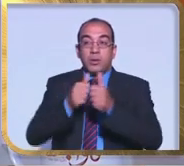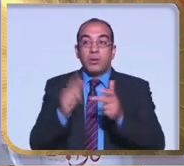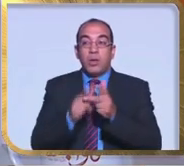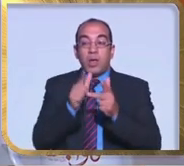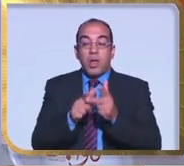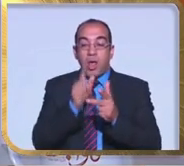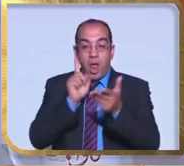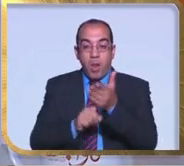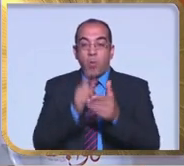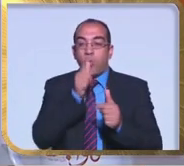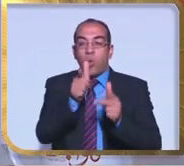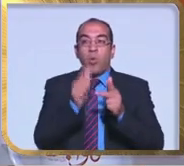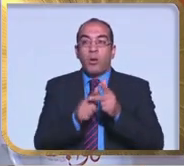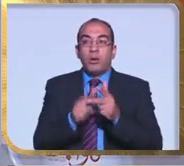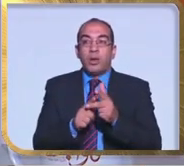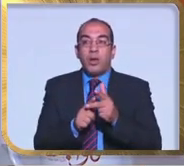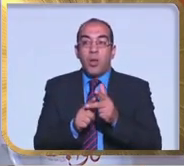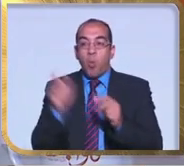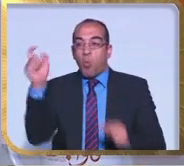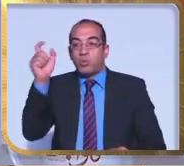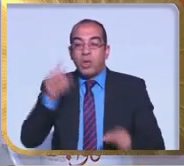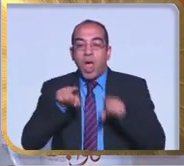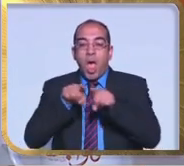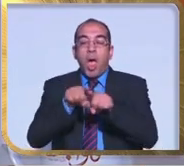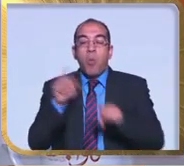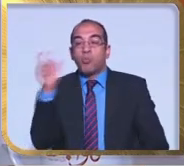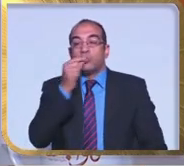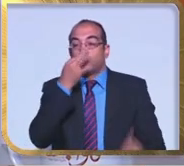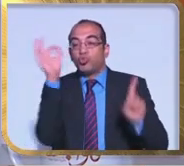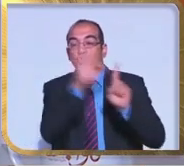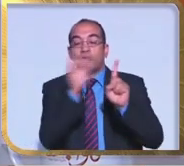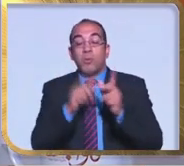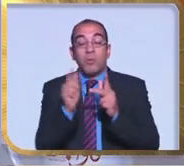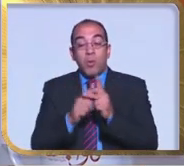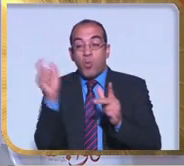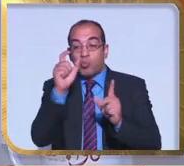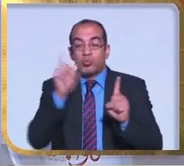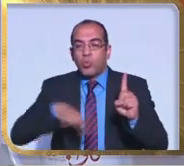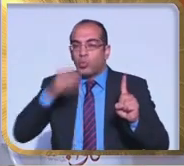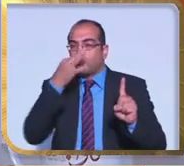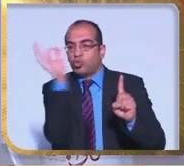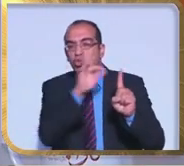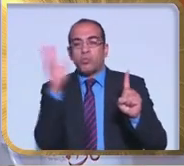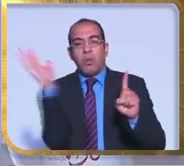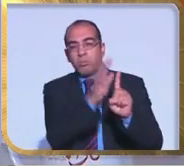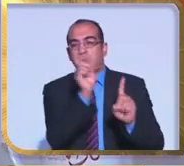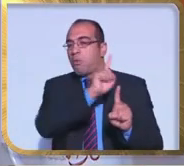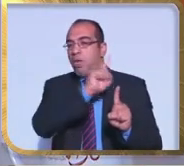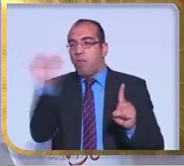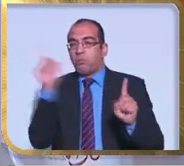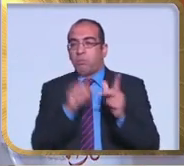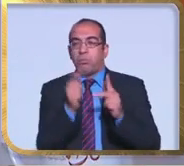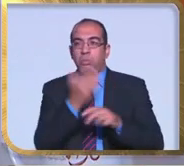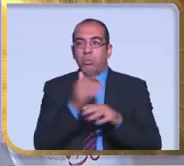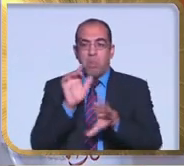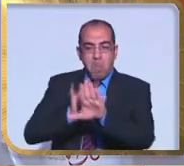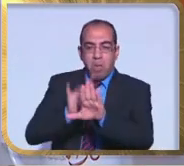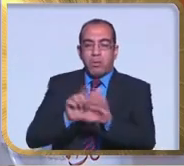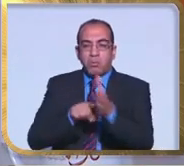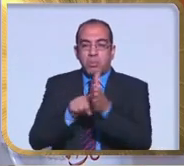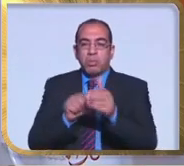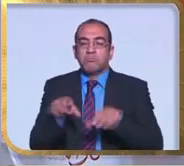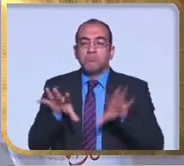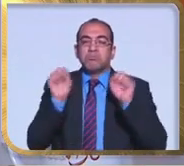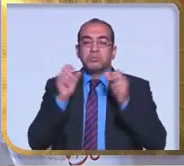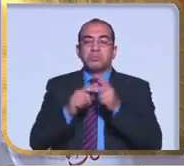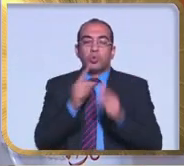وسلم أنه قال: المسلم من سلم المسلمون من لسانه ويده، والمهاجر